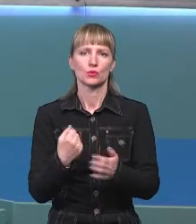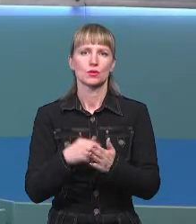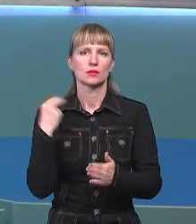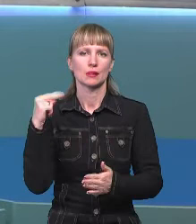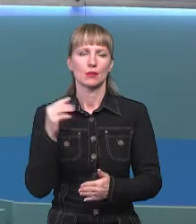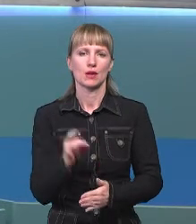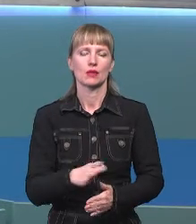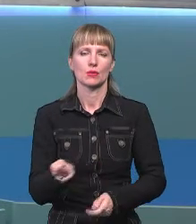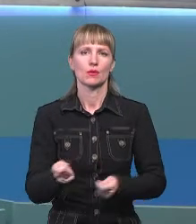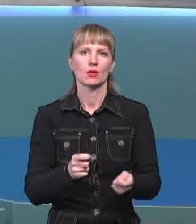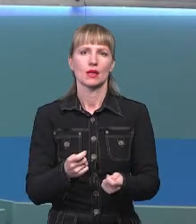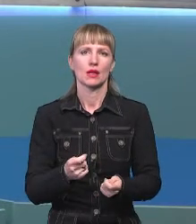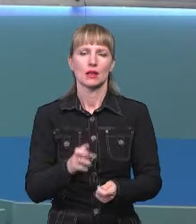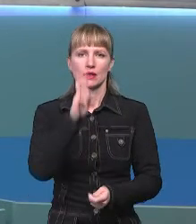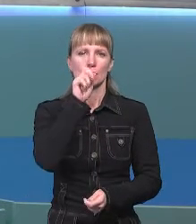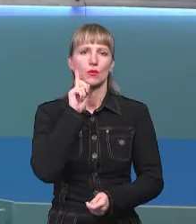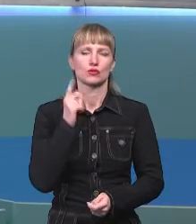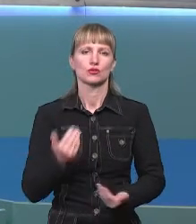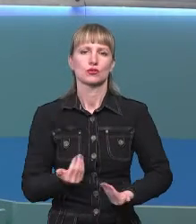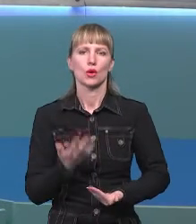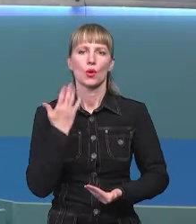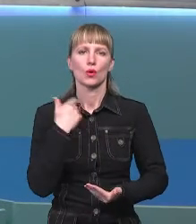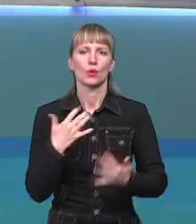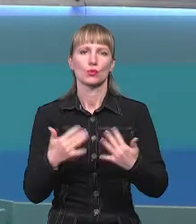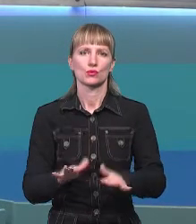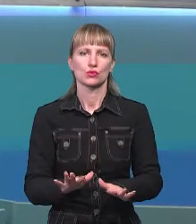Запорізького регіонального управління Держмолодьжитла тільки тоді, коли вже